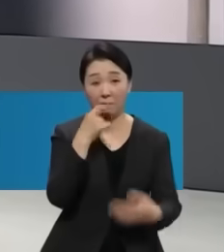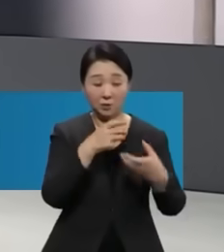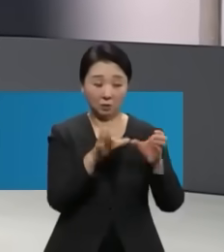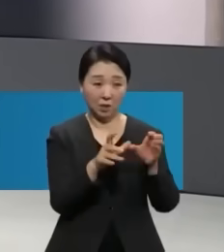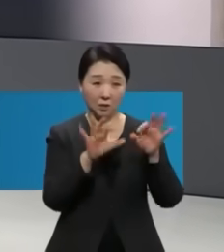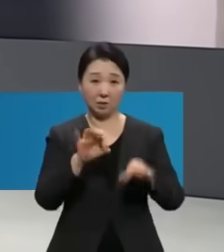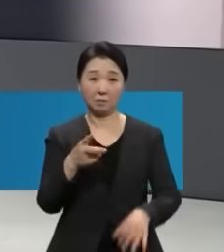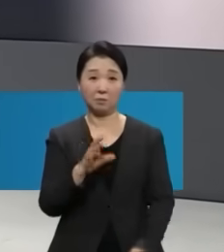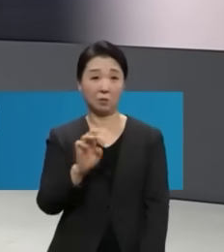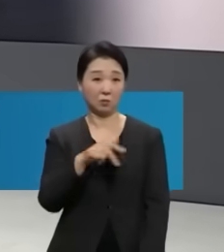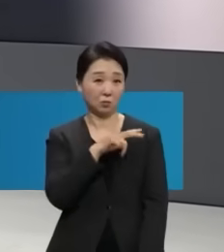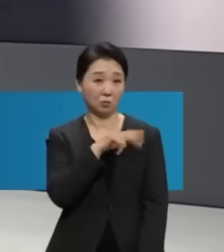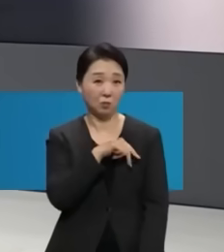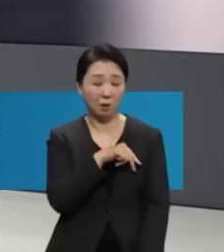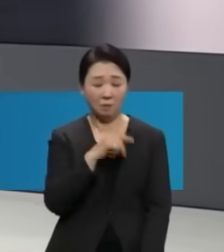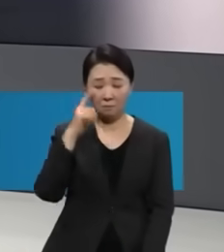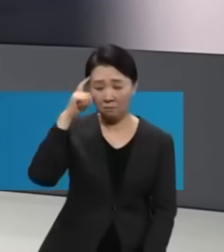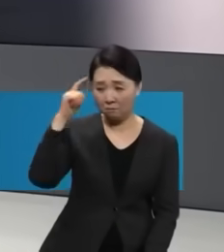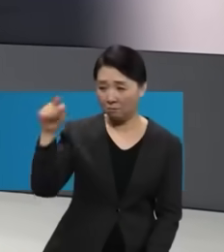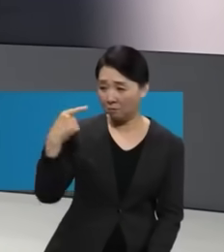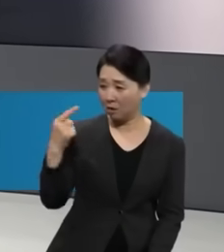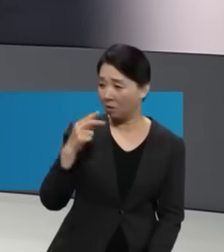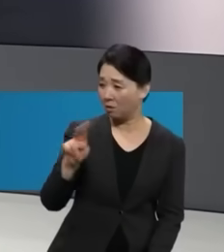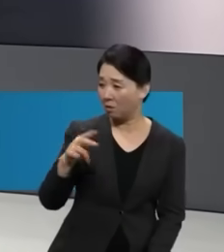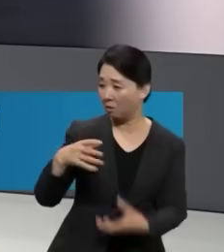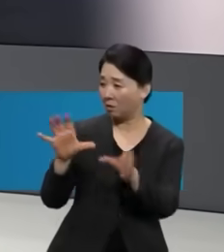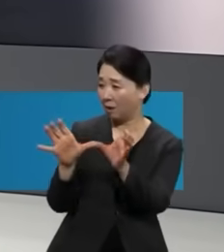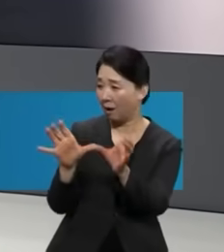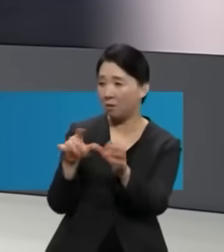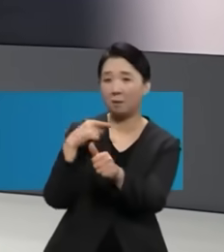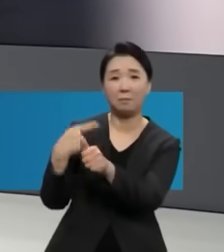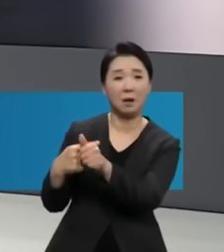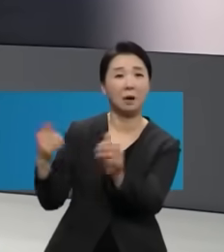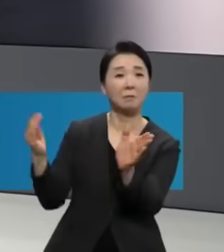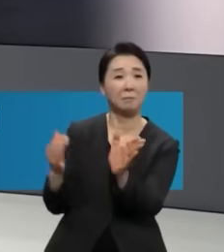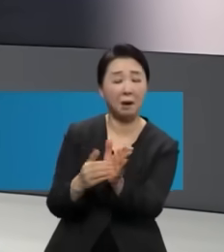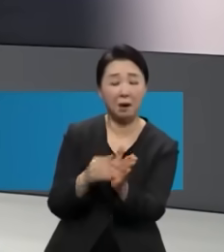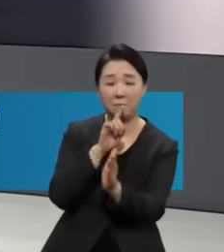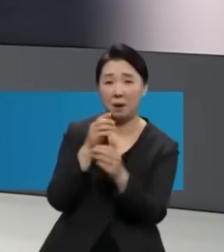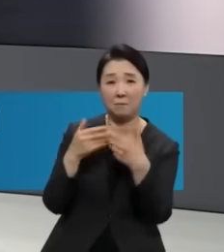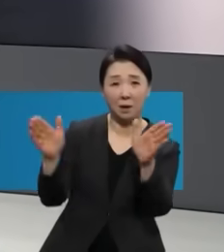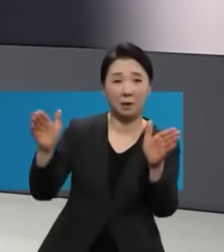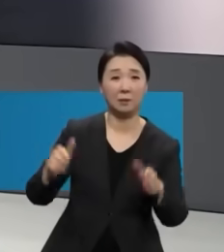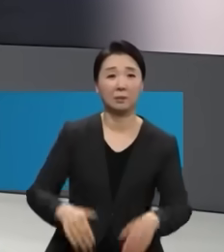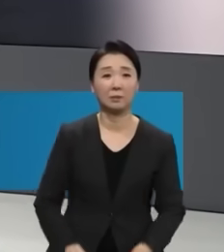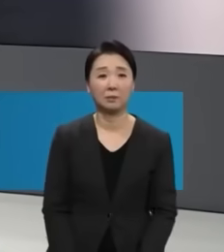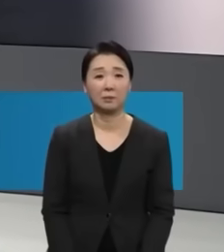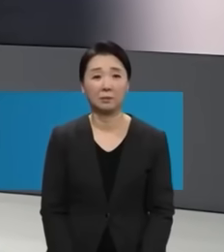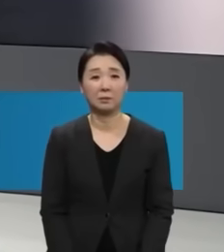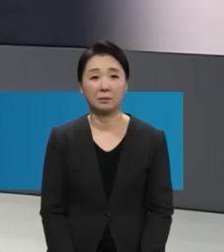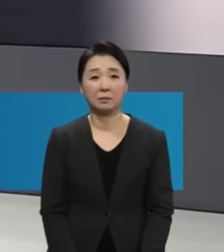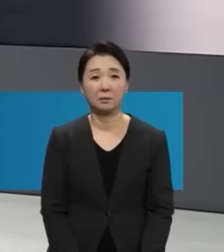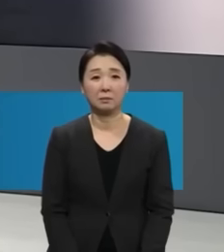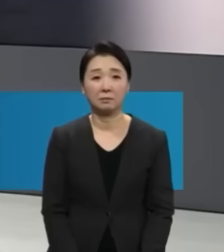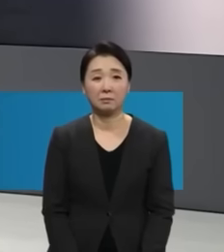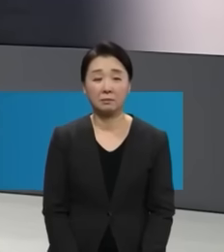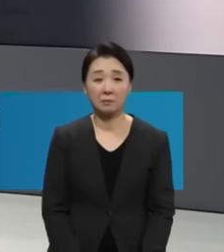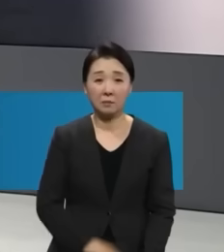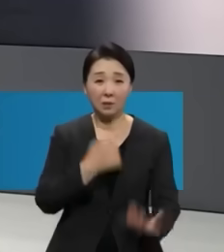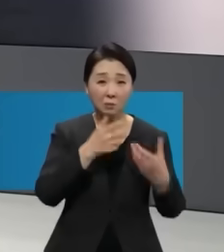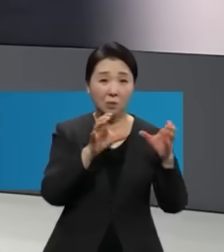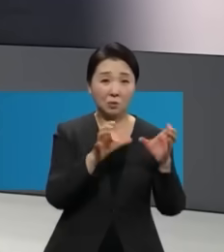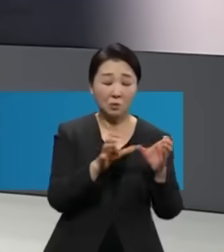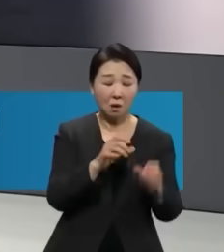민주당 김병주 의원이 정신 나간 여당이라고 말하는 돌발 발언까지 터져나왔습니다.